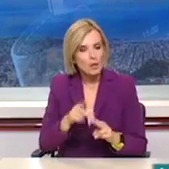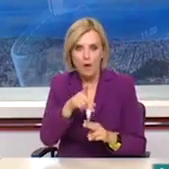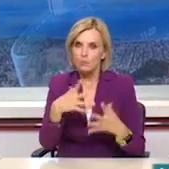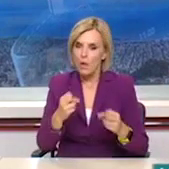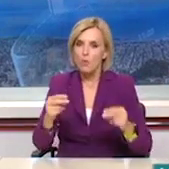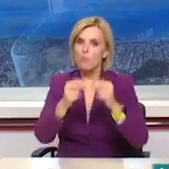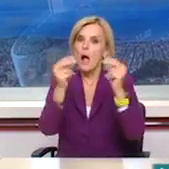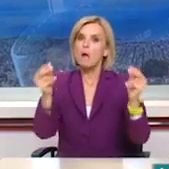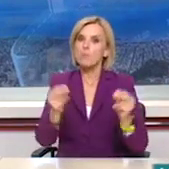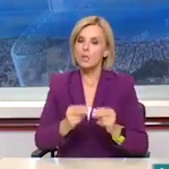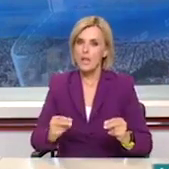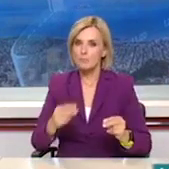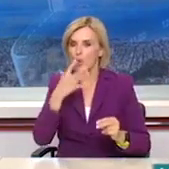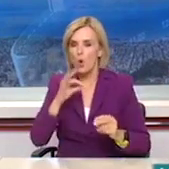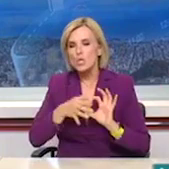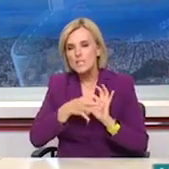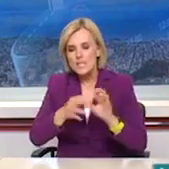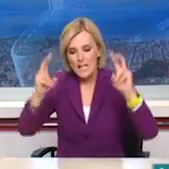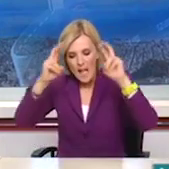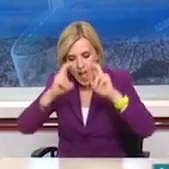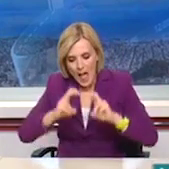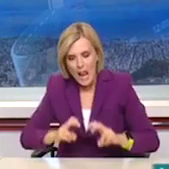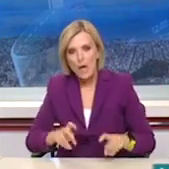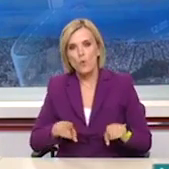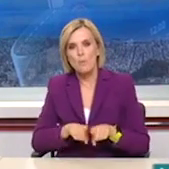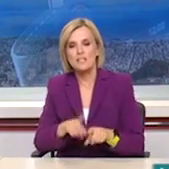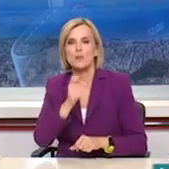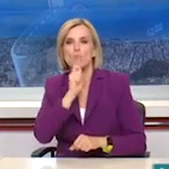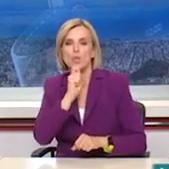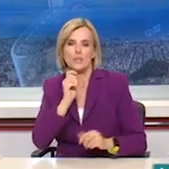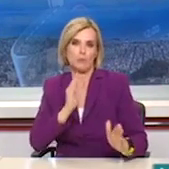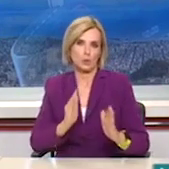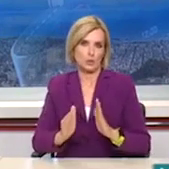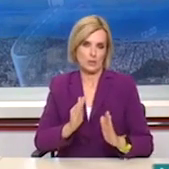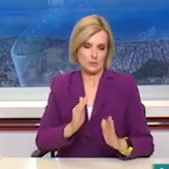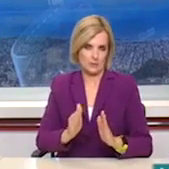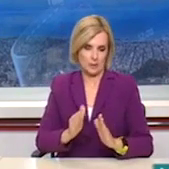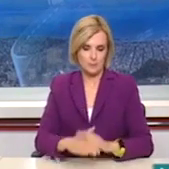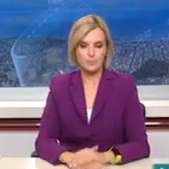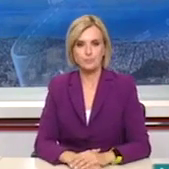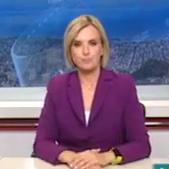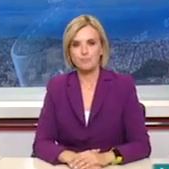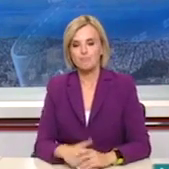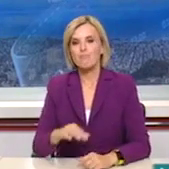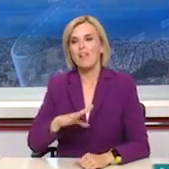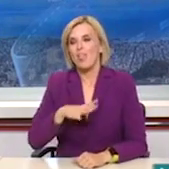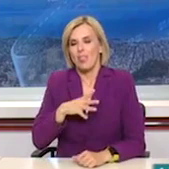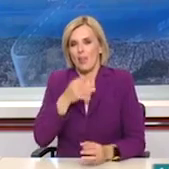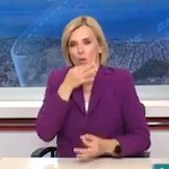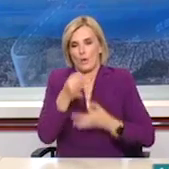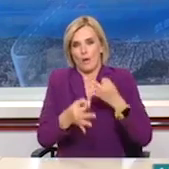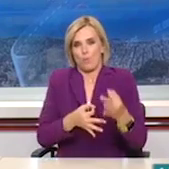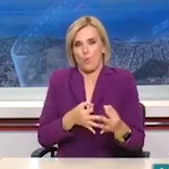και τα αποτελέσματα από τους ελέγχους που κάνει το Υπουργείο Πολιτικής Προστασίας και ο Υπουργός. Δεν θέλω να πω